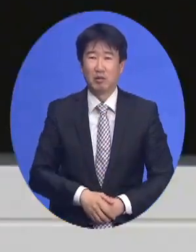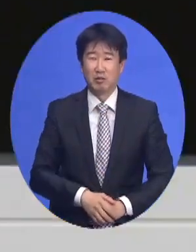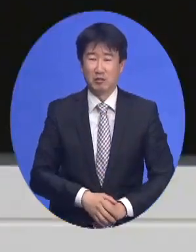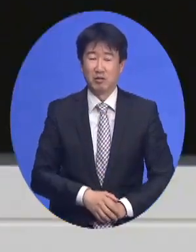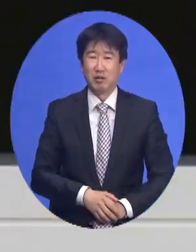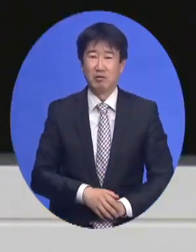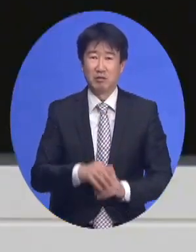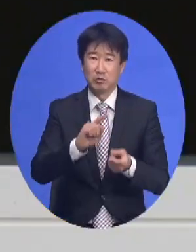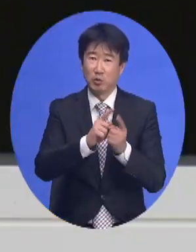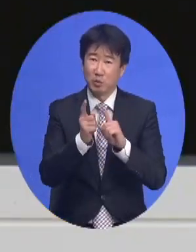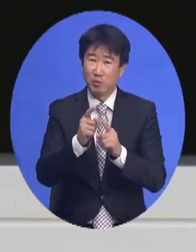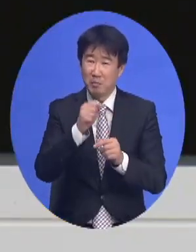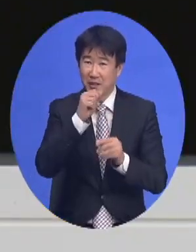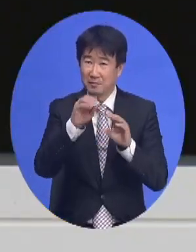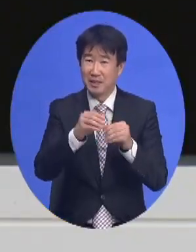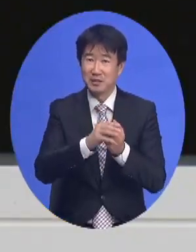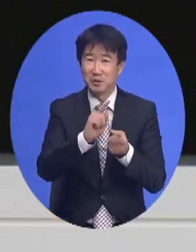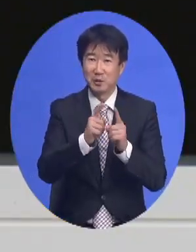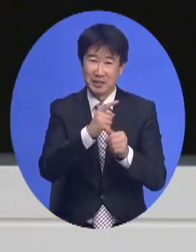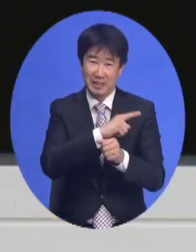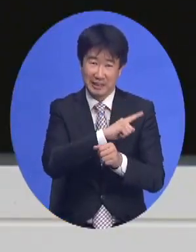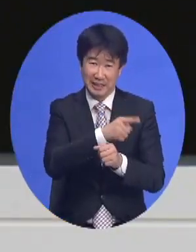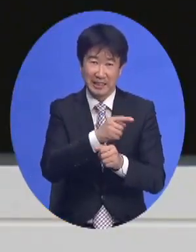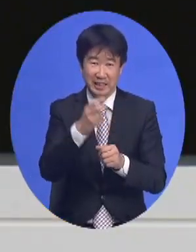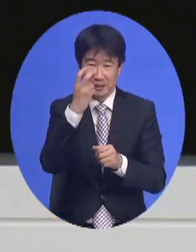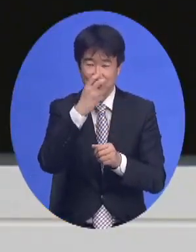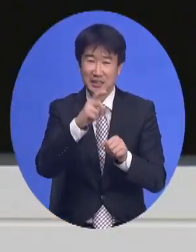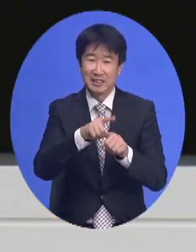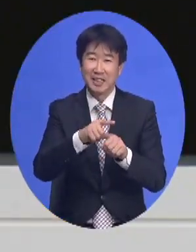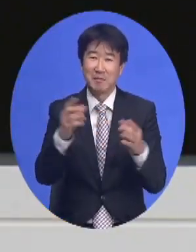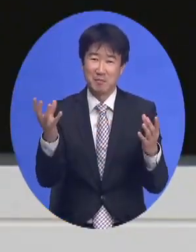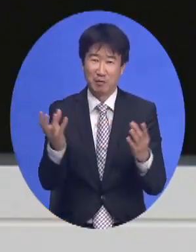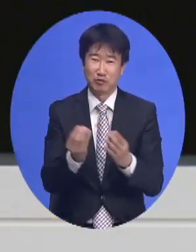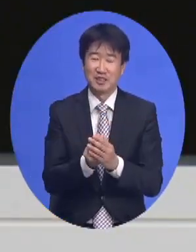만에 서로의 자질을 검증하는 시간이 이렇게 마무리됐습니다.